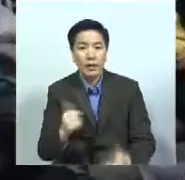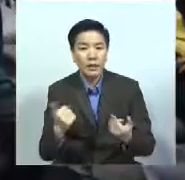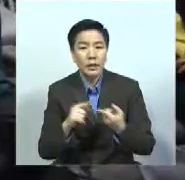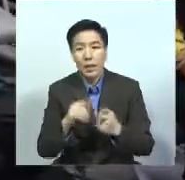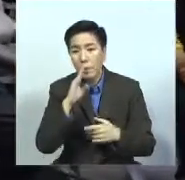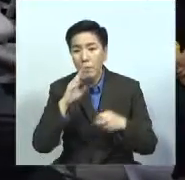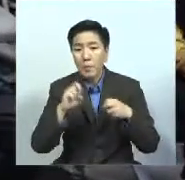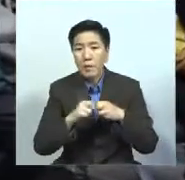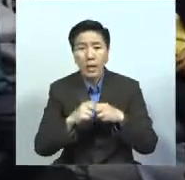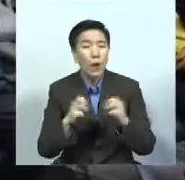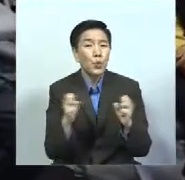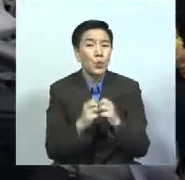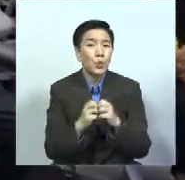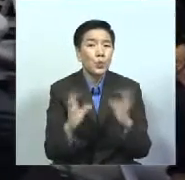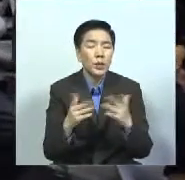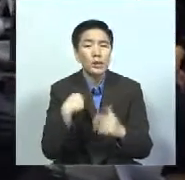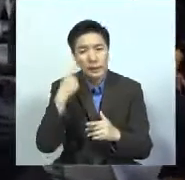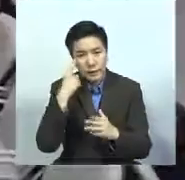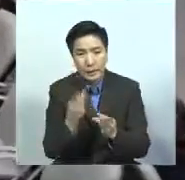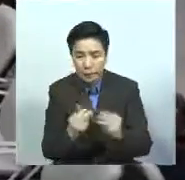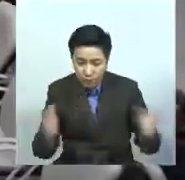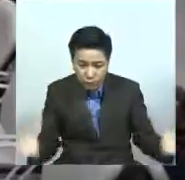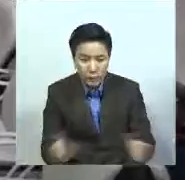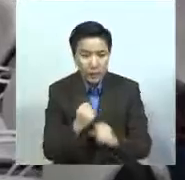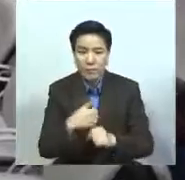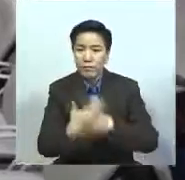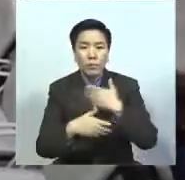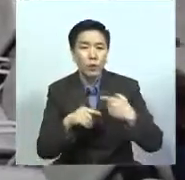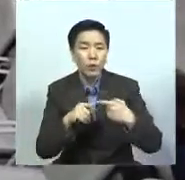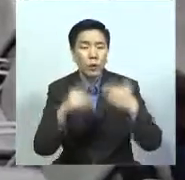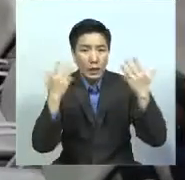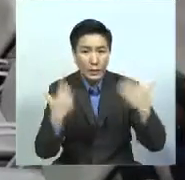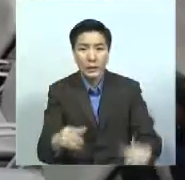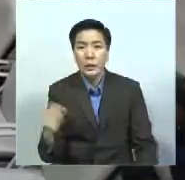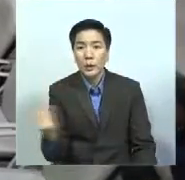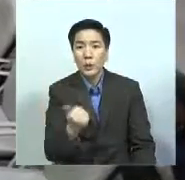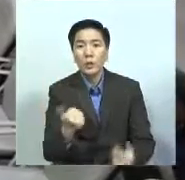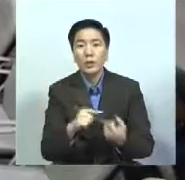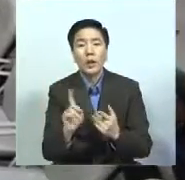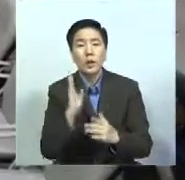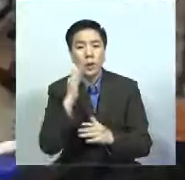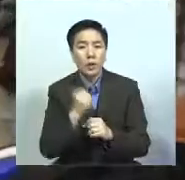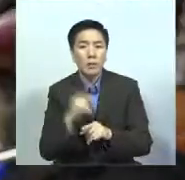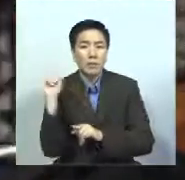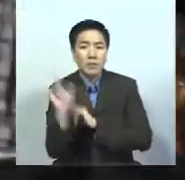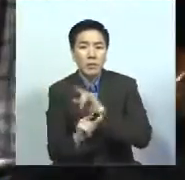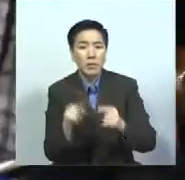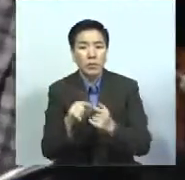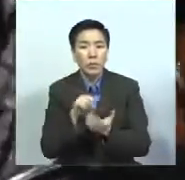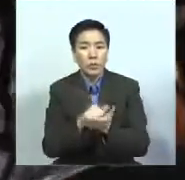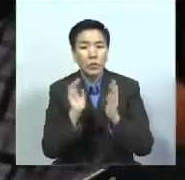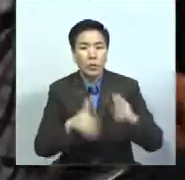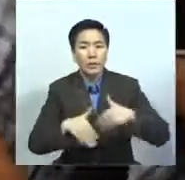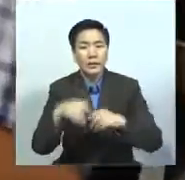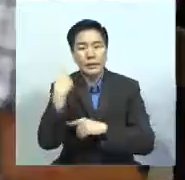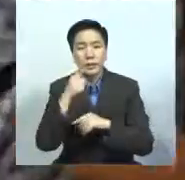ใดหากเป็นเรื่องที่ไม่ยุ่งยากนะคะก็จะเร่งให้มีการประมูลและการก่อสร้างให้แล้วเสร็จโดยเร็วเพื่อรองรับการใช้บริการของประช